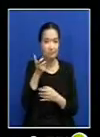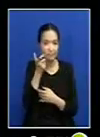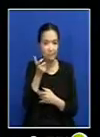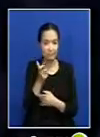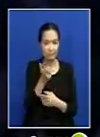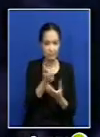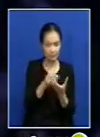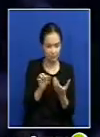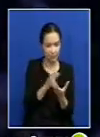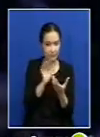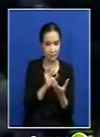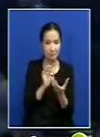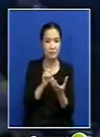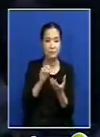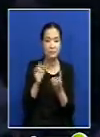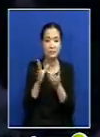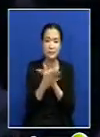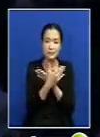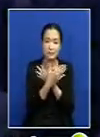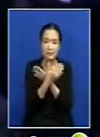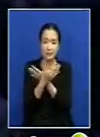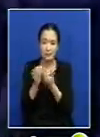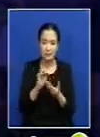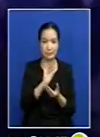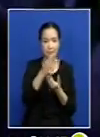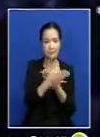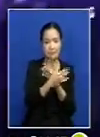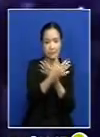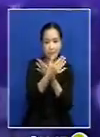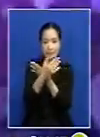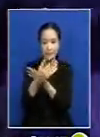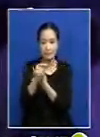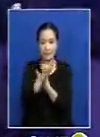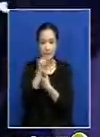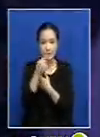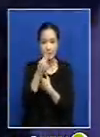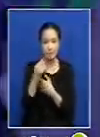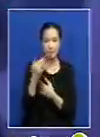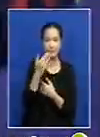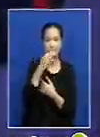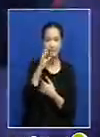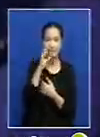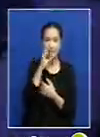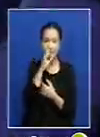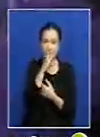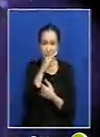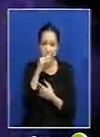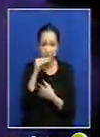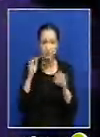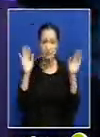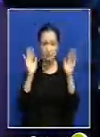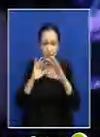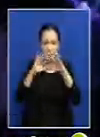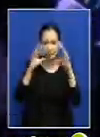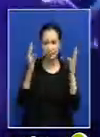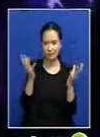เลือกสีเสื้อเพื่อปล่อยมันลงสู่จักรวาลแต่ถ้าหากสูดดมดีๆในห้องนี้มีกลิ่นของอวกาศได้รับคำแนะนำมา